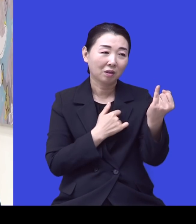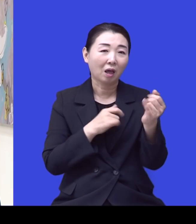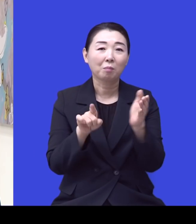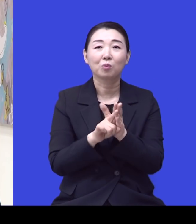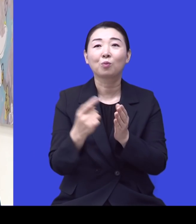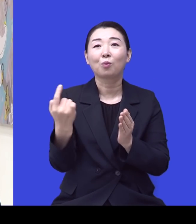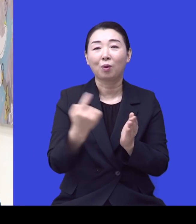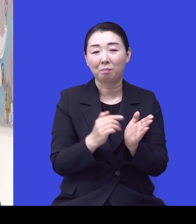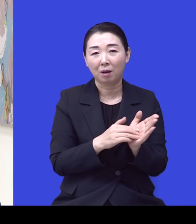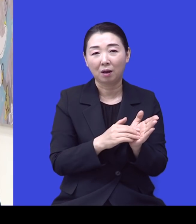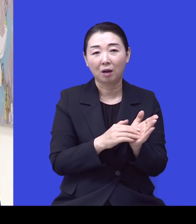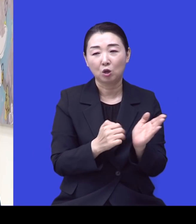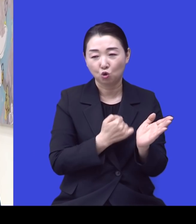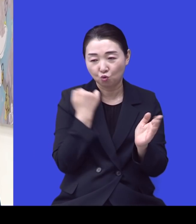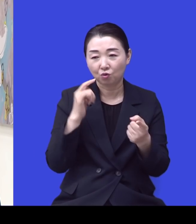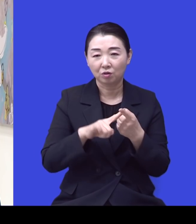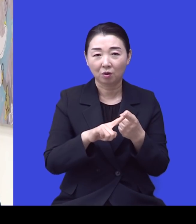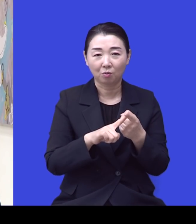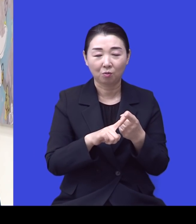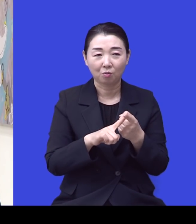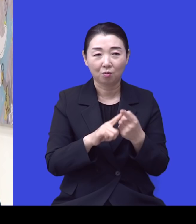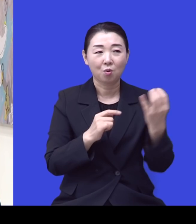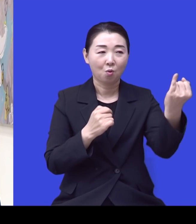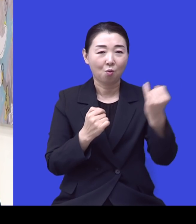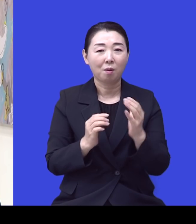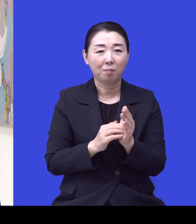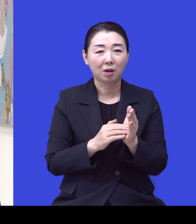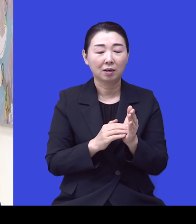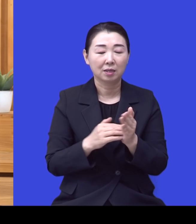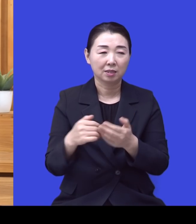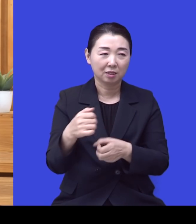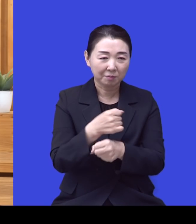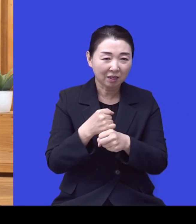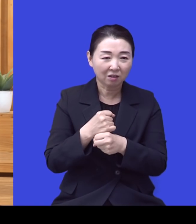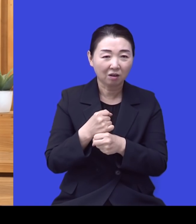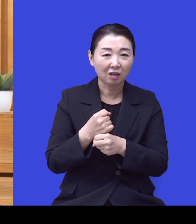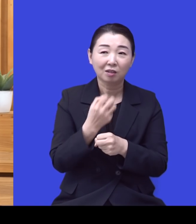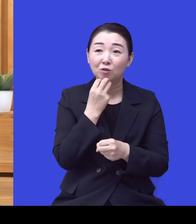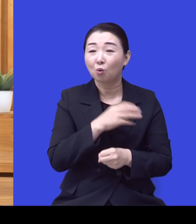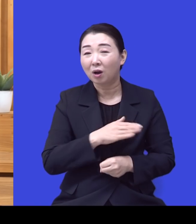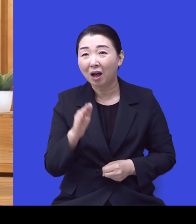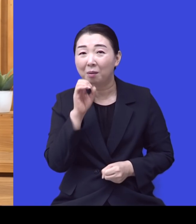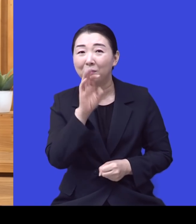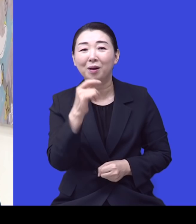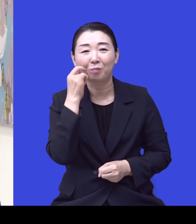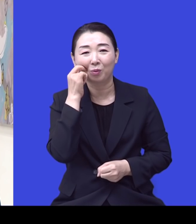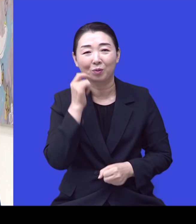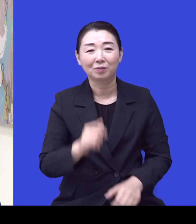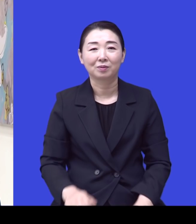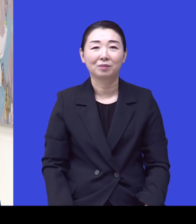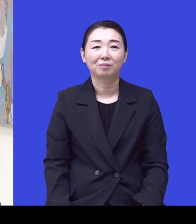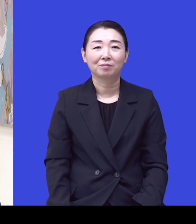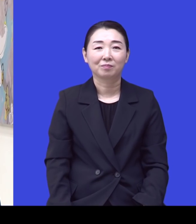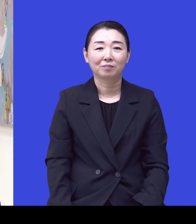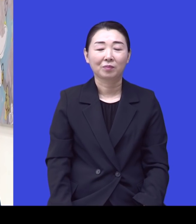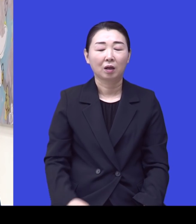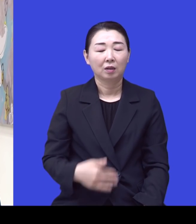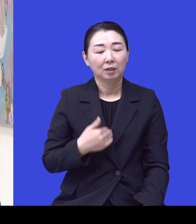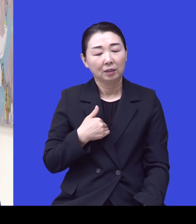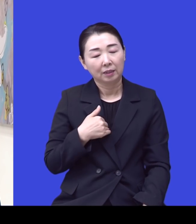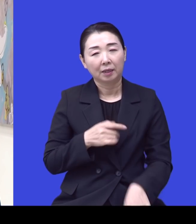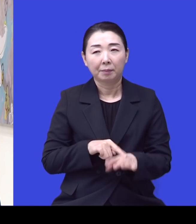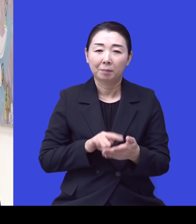왔는데 순정해서 왔는데 집사람 보러 거기 짐 싸서 올라가자 말은 못 하겠고 제 마음에 목회의 길이 아닌가